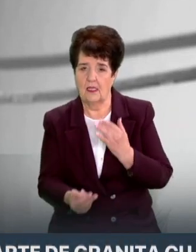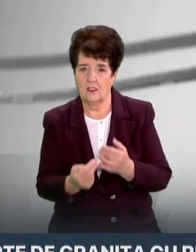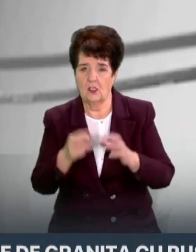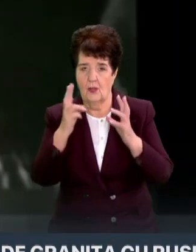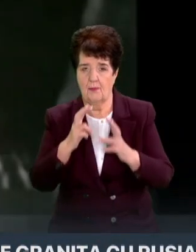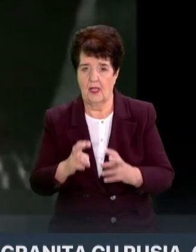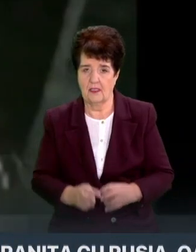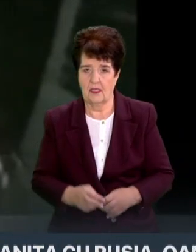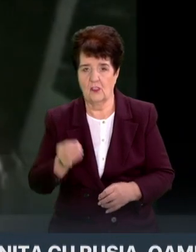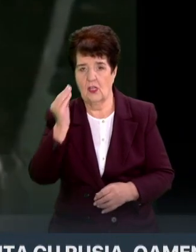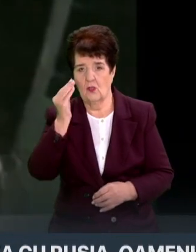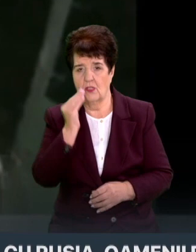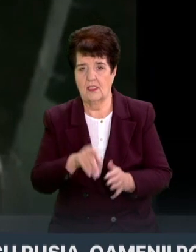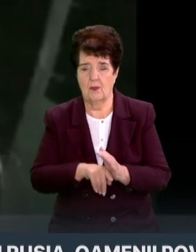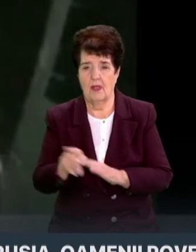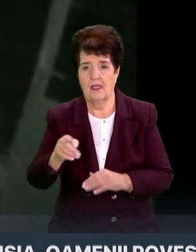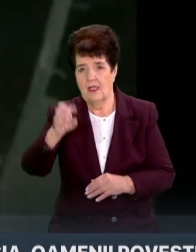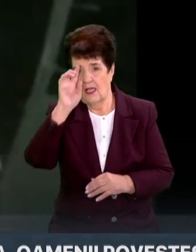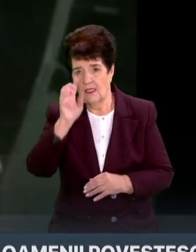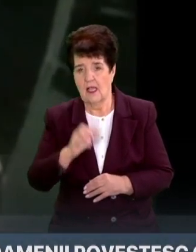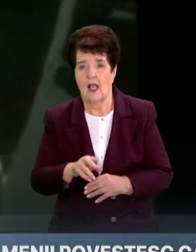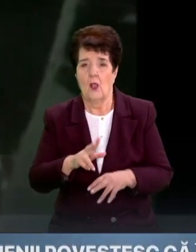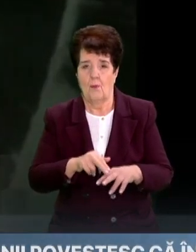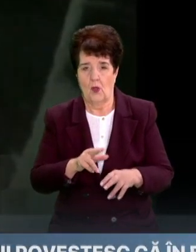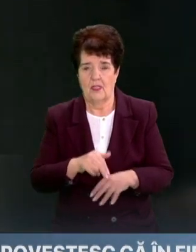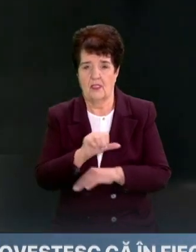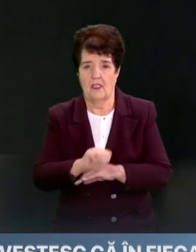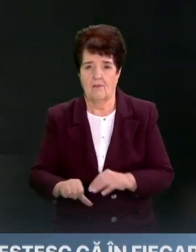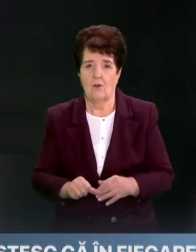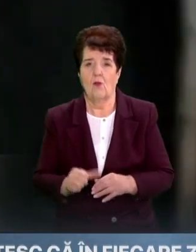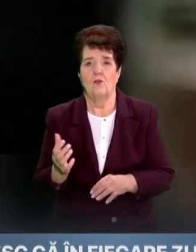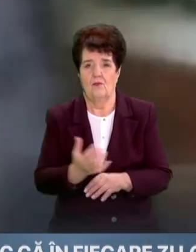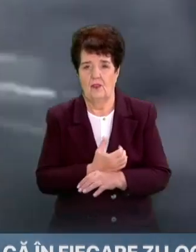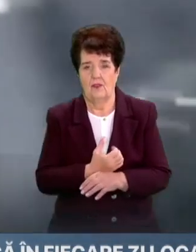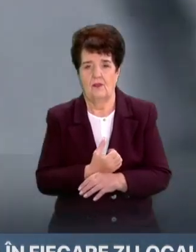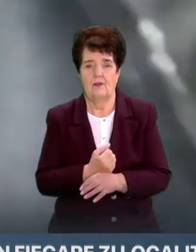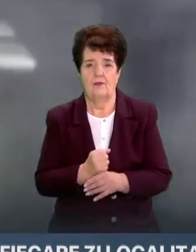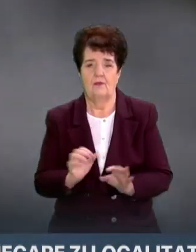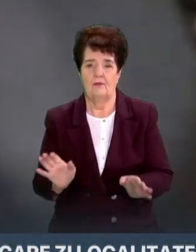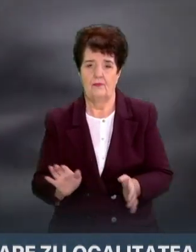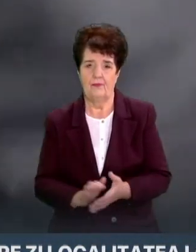perchezițiilor și intenționa să părăsească țara, însă poliția de frontieră i-a zădărnicit planul.